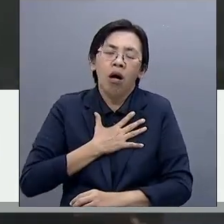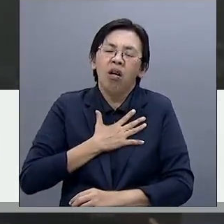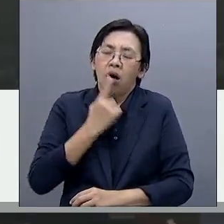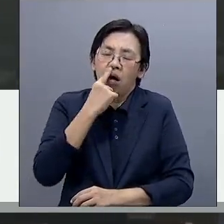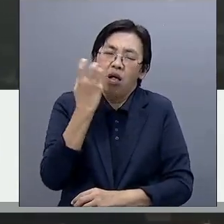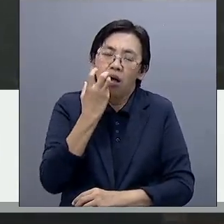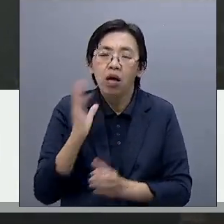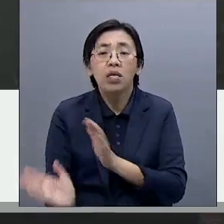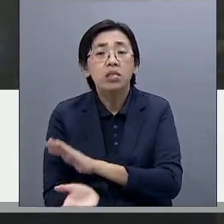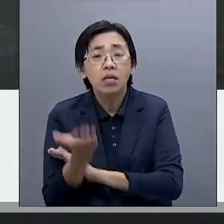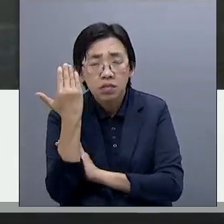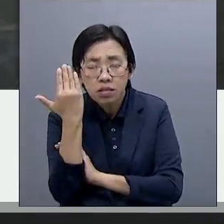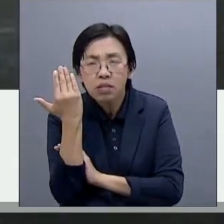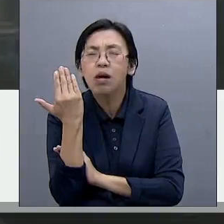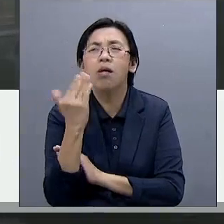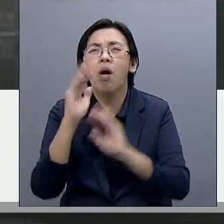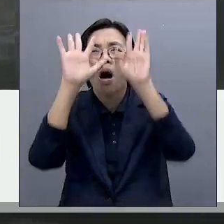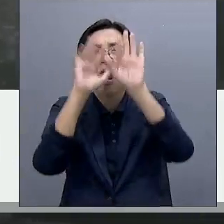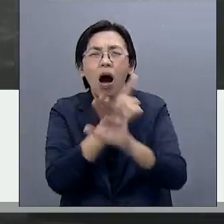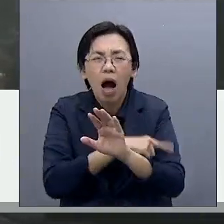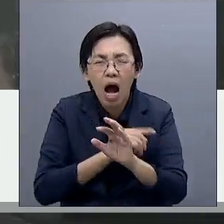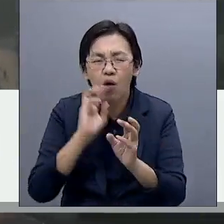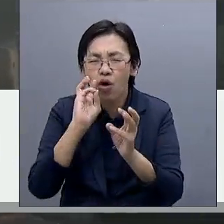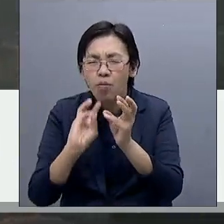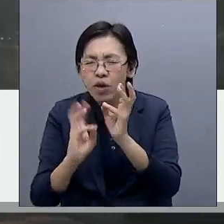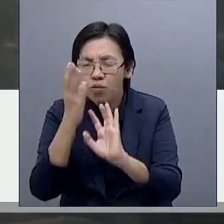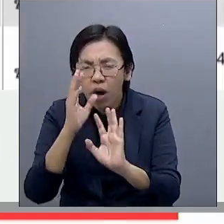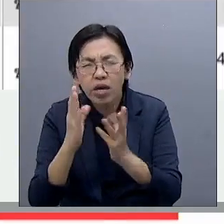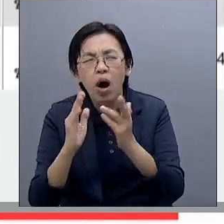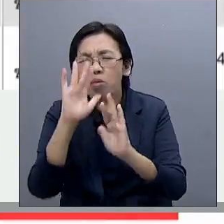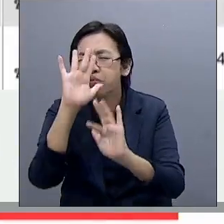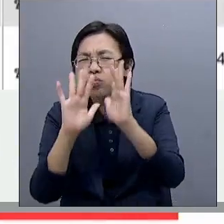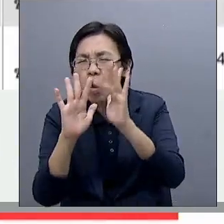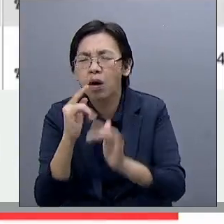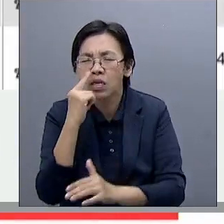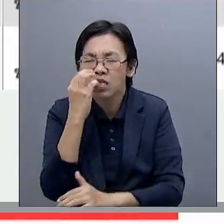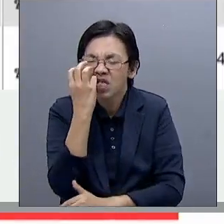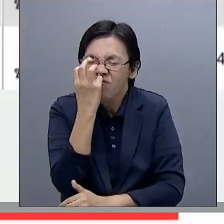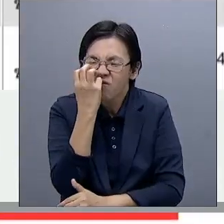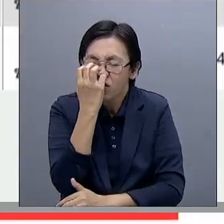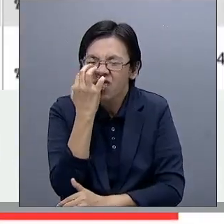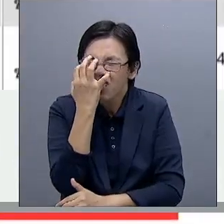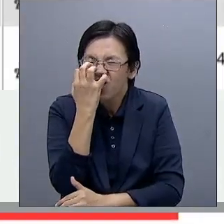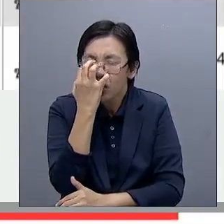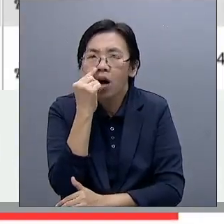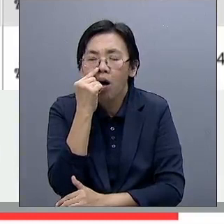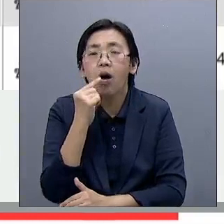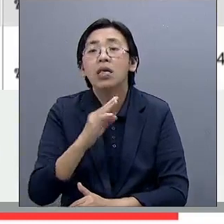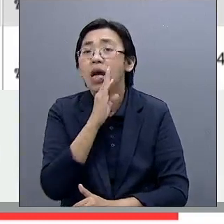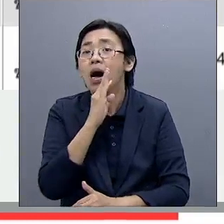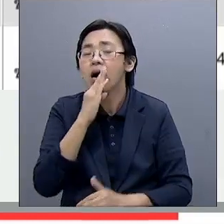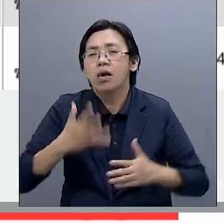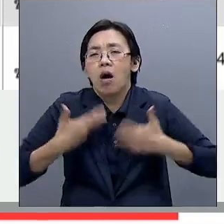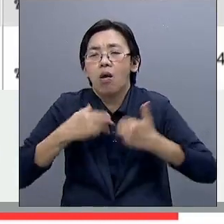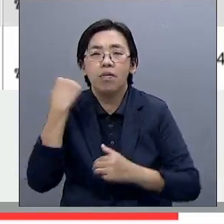เช้าๆเนี่ยมันจะมีทั้งหมดทั้งฝุ่นควันแต่แสบจมูกจะเป็นแบบนี้ในช่วงฤดูแล้งของทุกปี